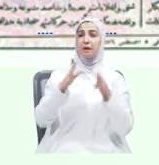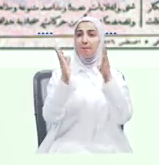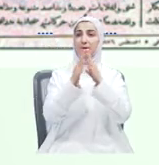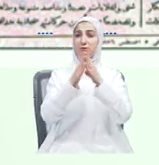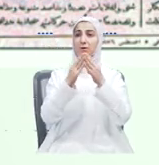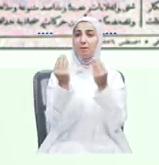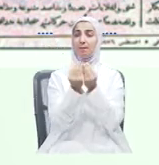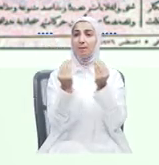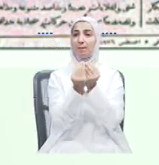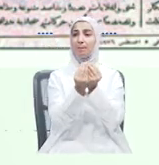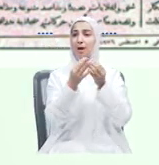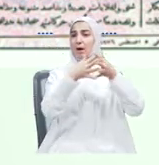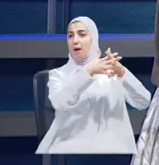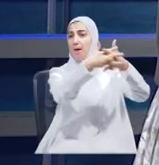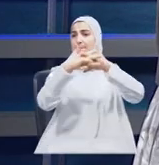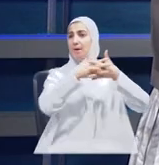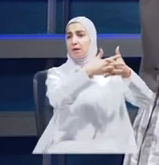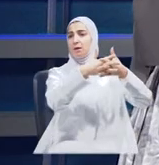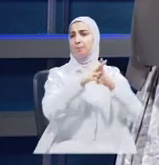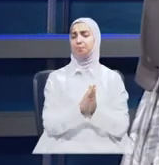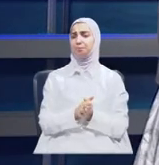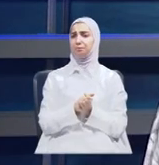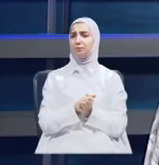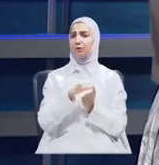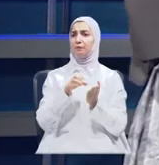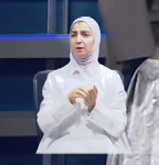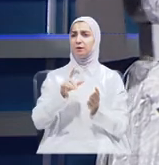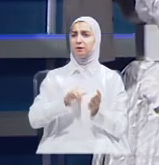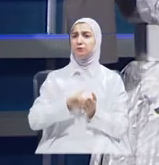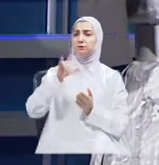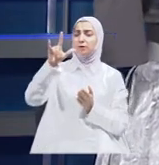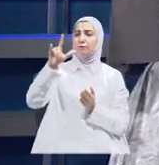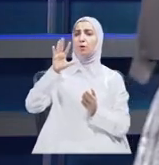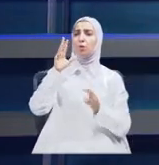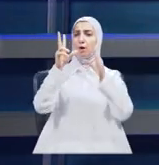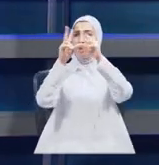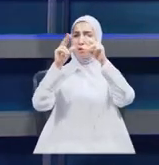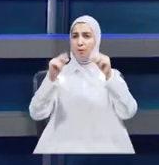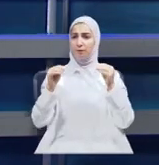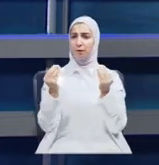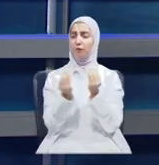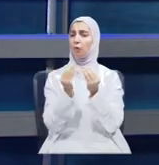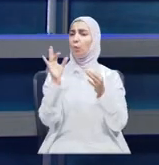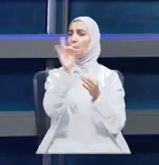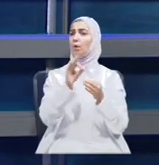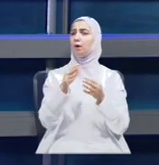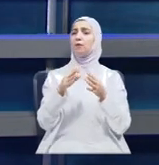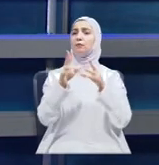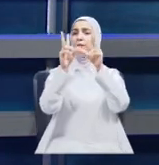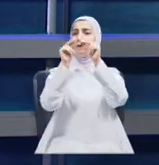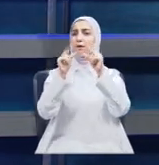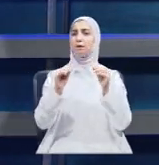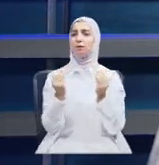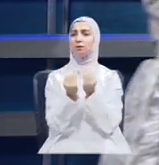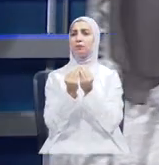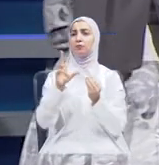الأمريكية، فأصدر المهاجرون اللبنانيون في القاهرة صحف عدة هناك، وهي الأهرام